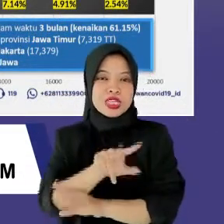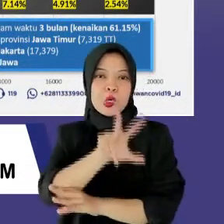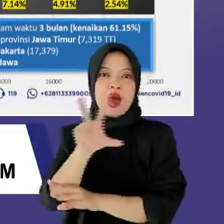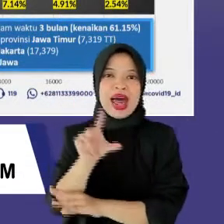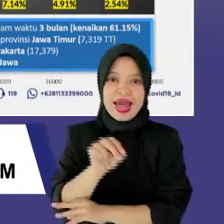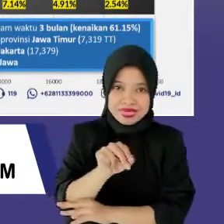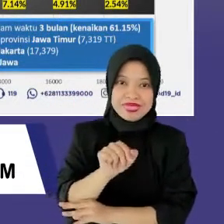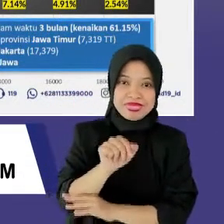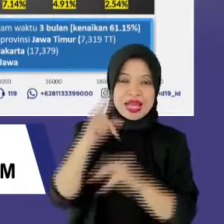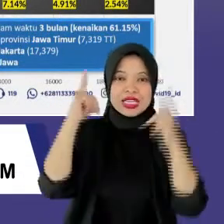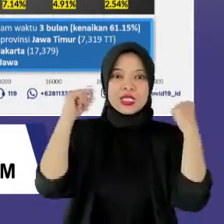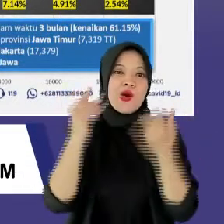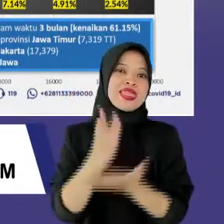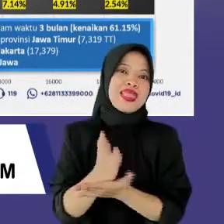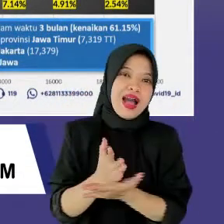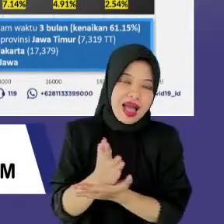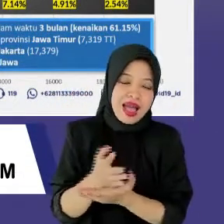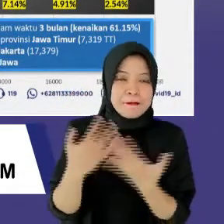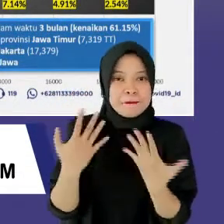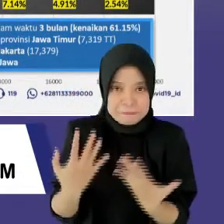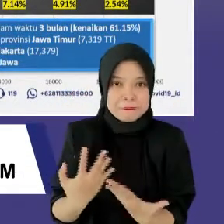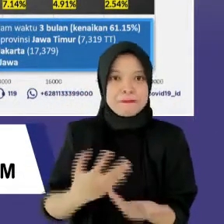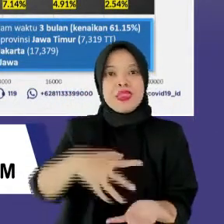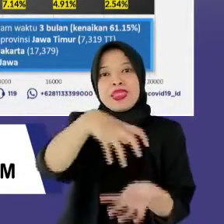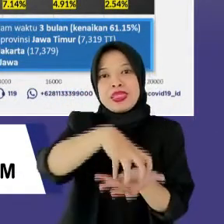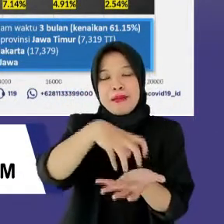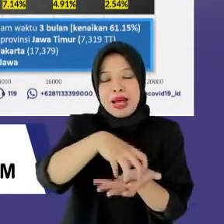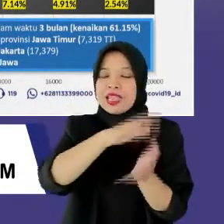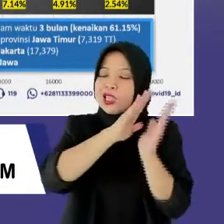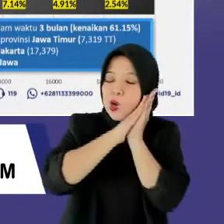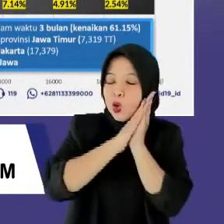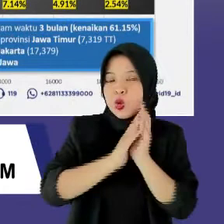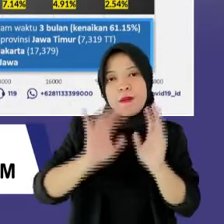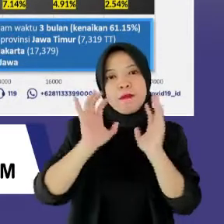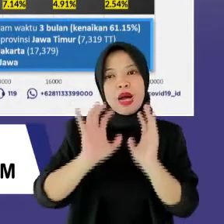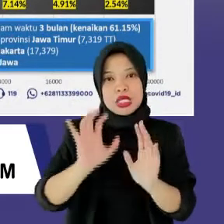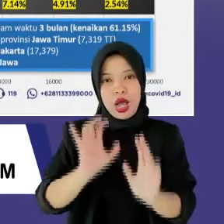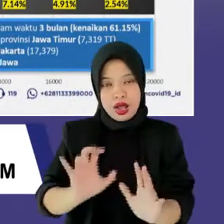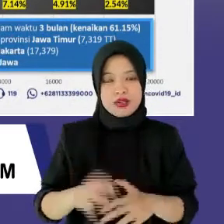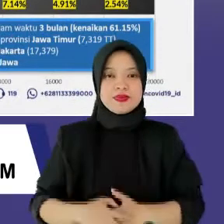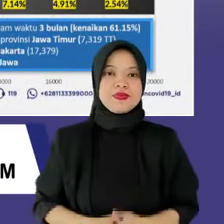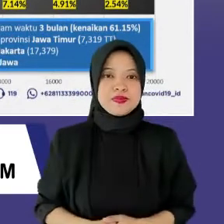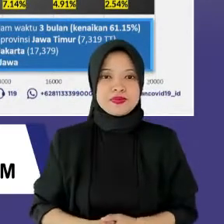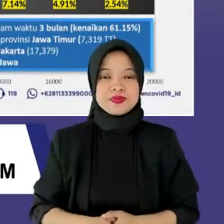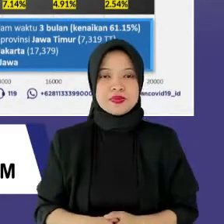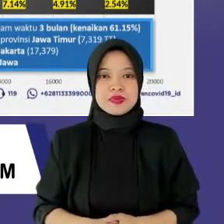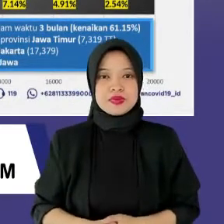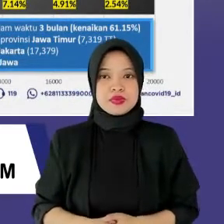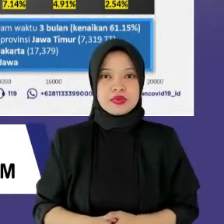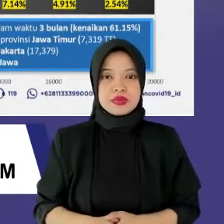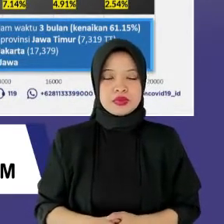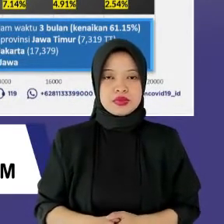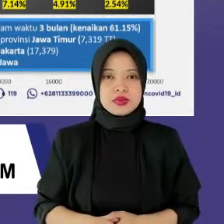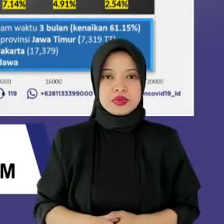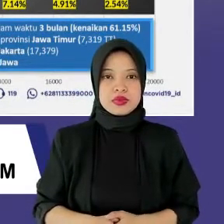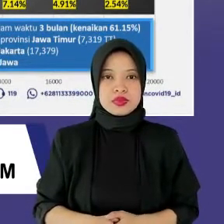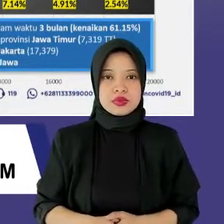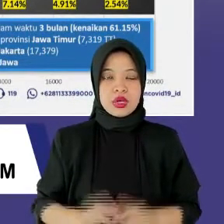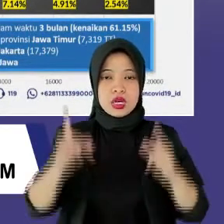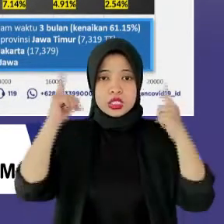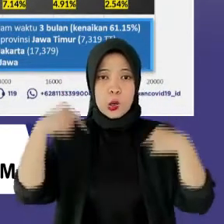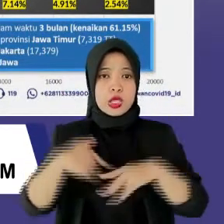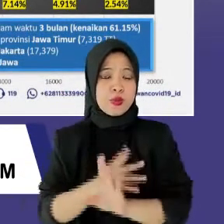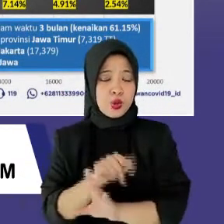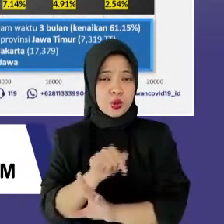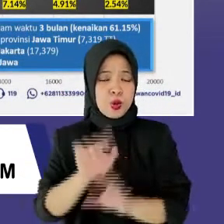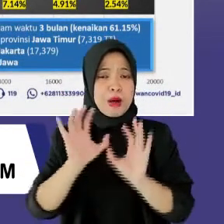Jawa Barat, Jawa Tengah, ini banyak tempat, ketersediaan tempat tidurnya ini memang banyak. Penambahan memang mungkin kalau kita lihat Jawa Timur